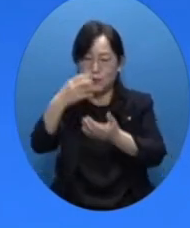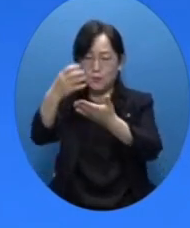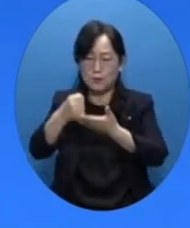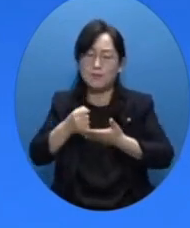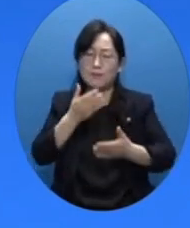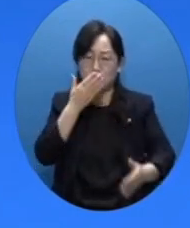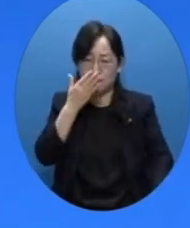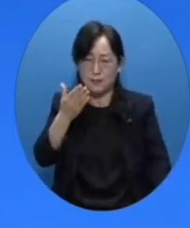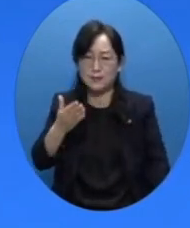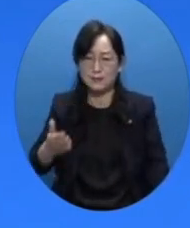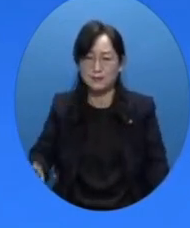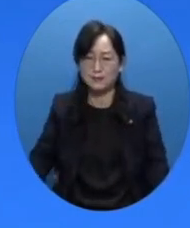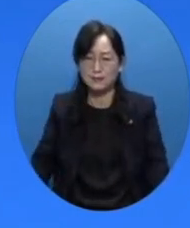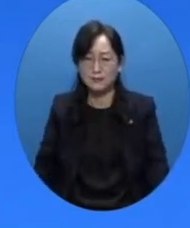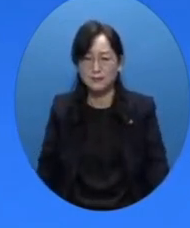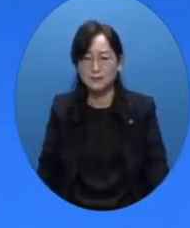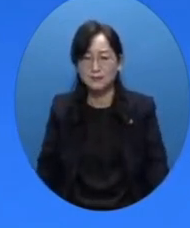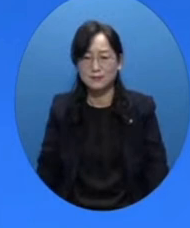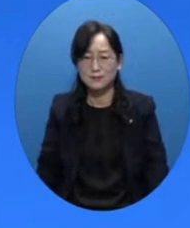있습니다